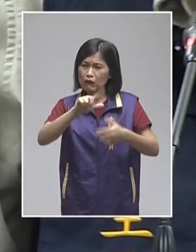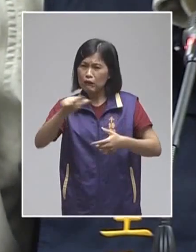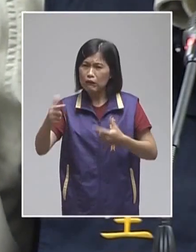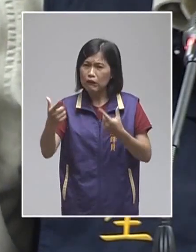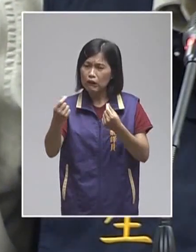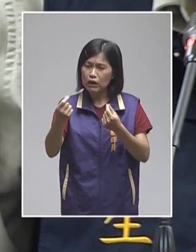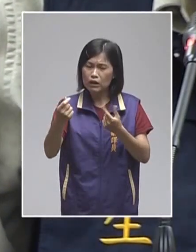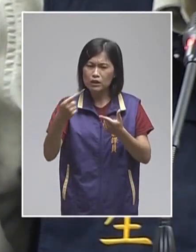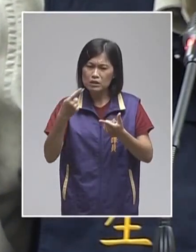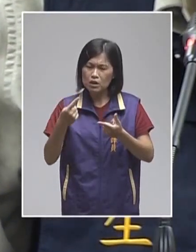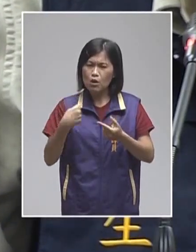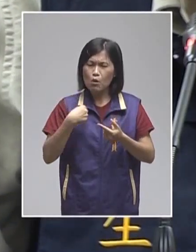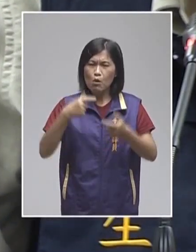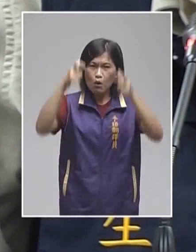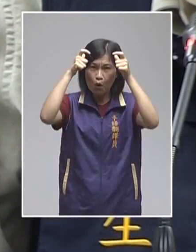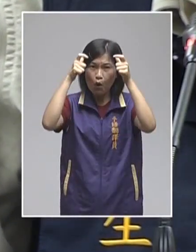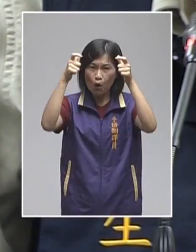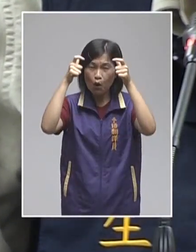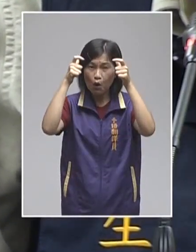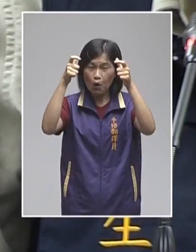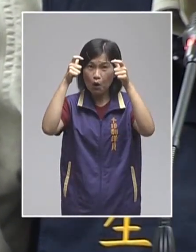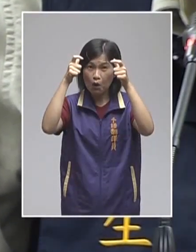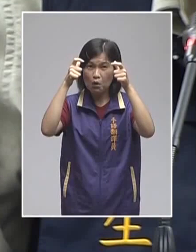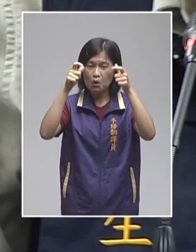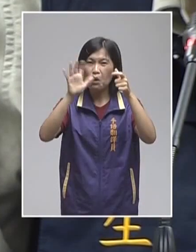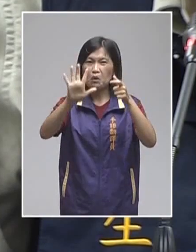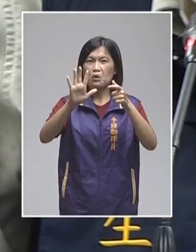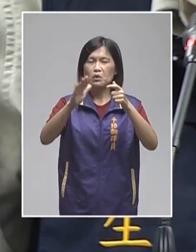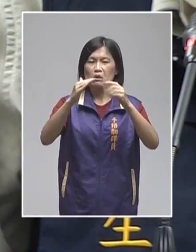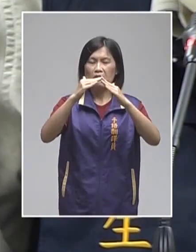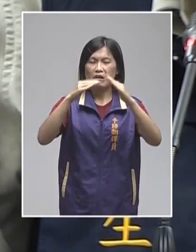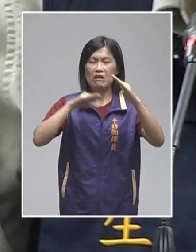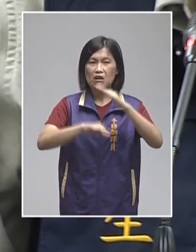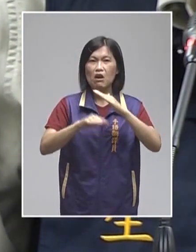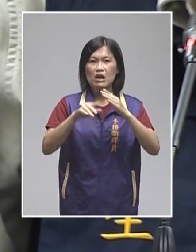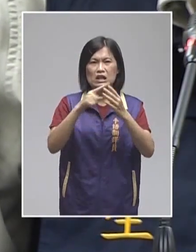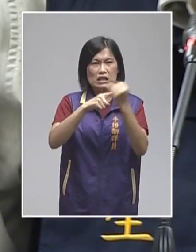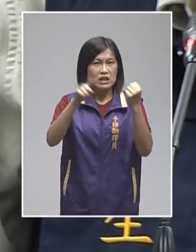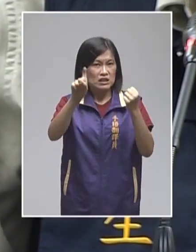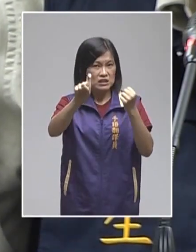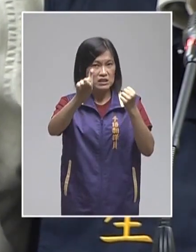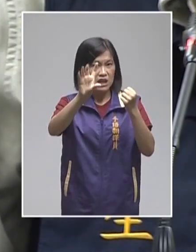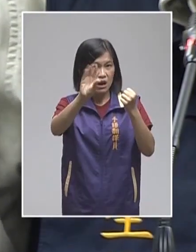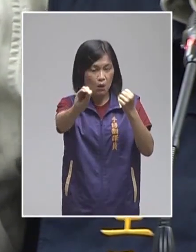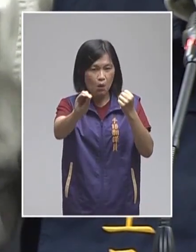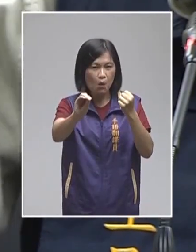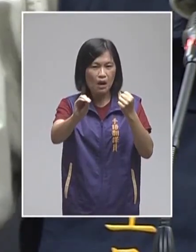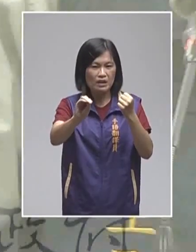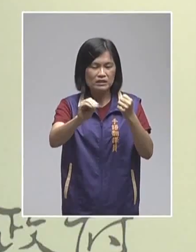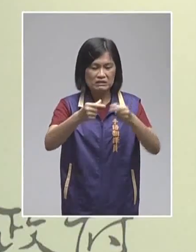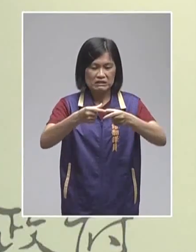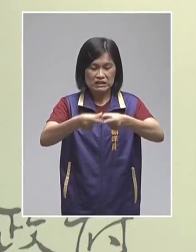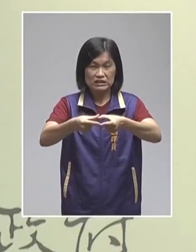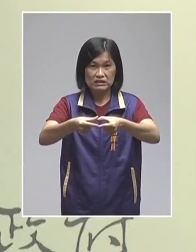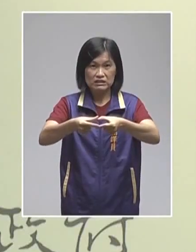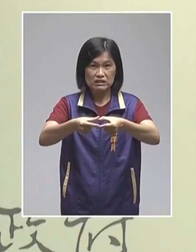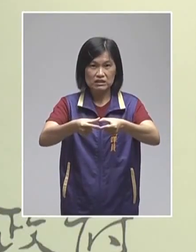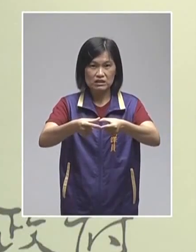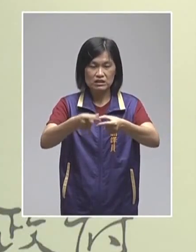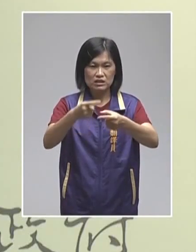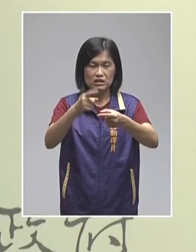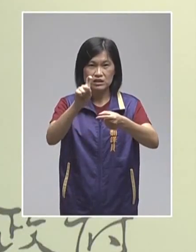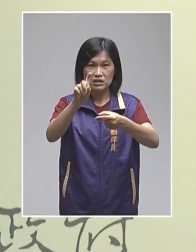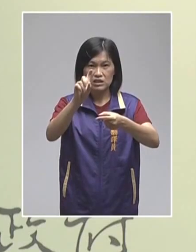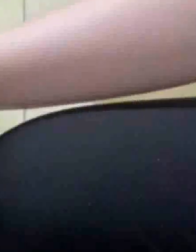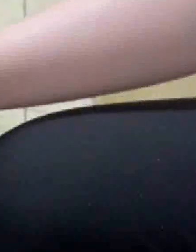边啊，大概有同一个批号的库存哈，大概有10万剂左右。那这个10万剂，那我们也紧急